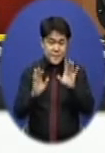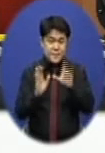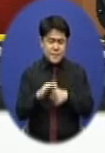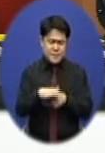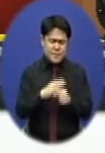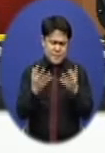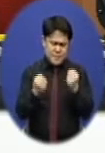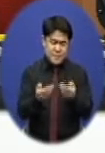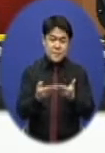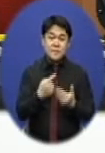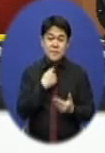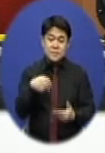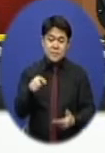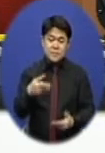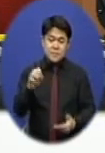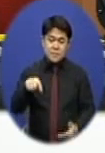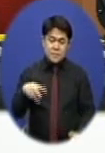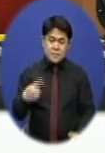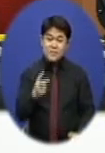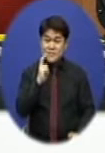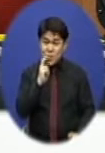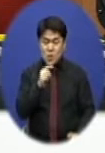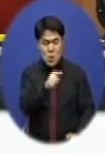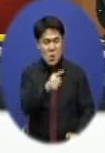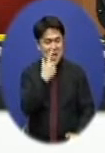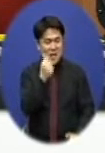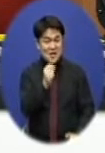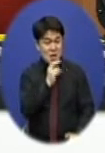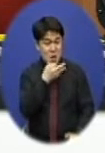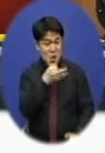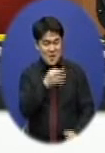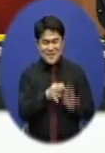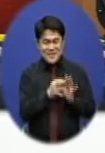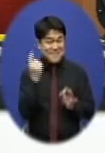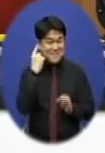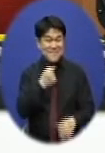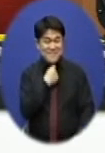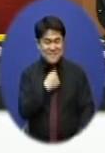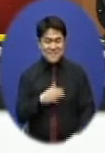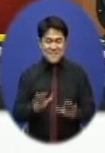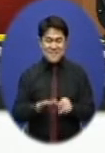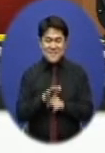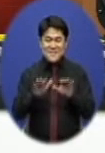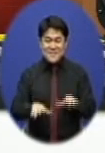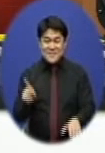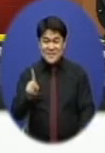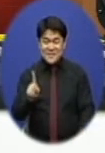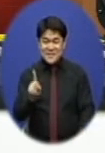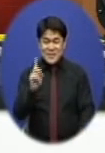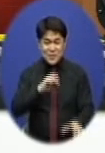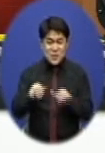노래 아닙니까? 네, 네. 그 오랜만에 또 우리 아버님의 목소리로 네. 특유의 목소리로 보고, 듣고 싶어요. 내 사랑 지금 어디는 무반주로